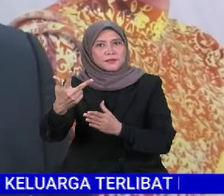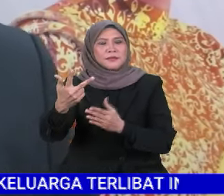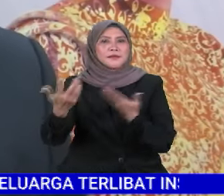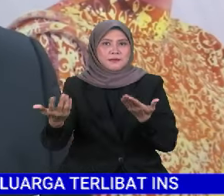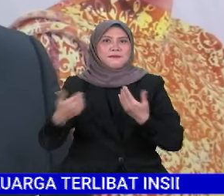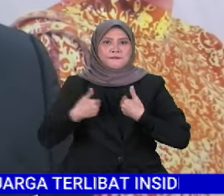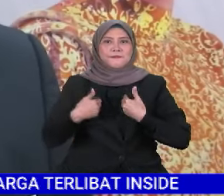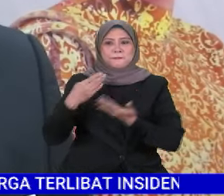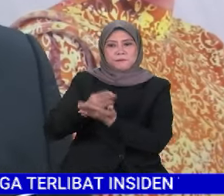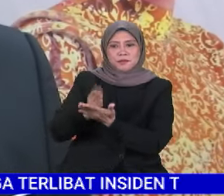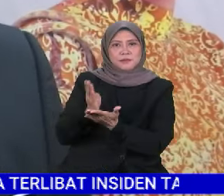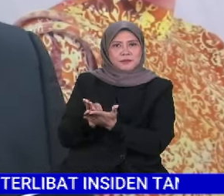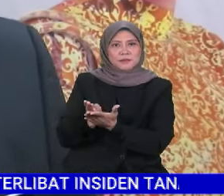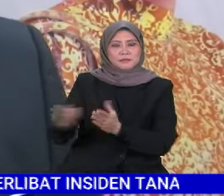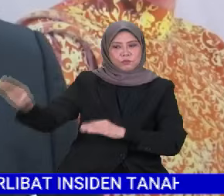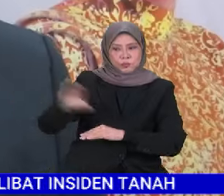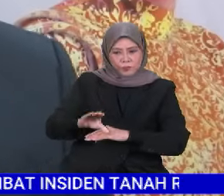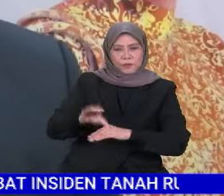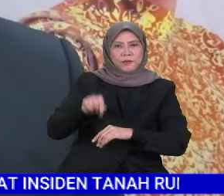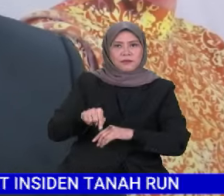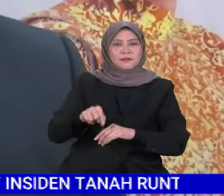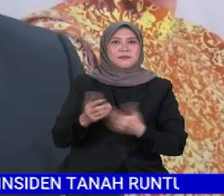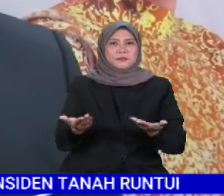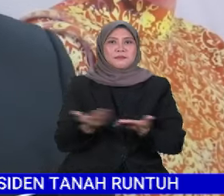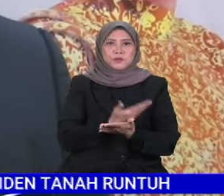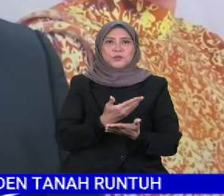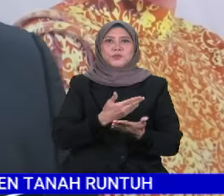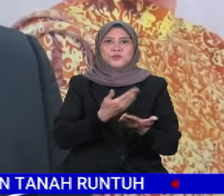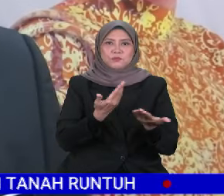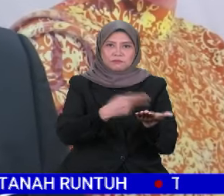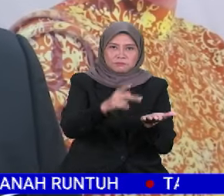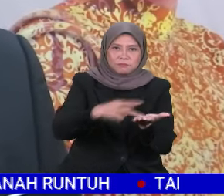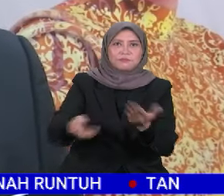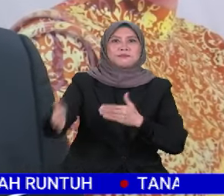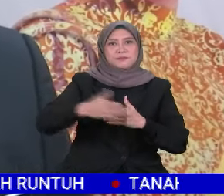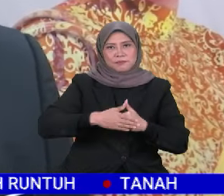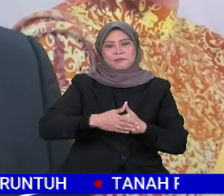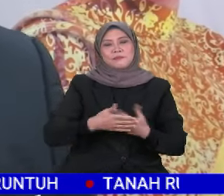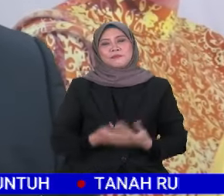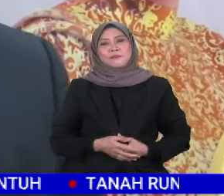have pelanjawan. So fronte kita baru usaha balik semula.